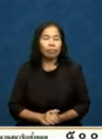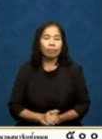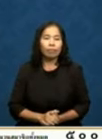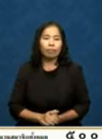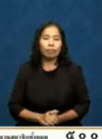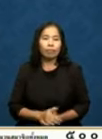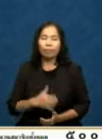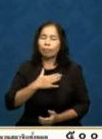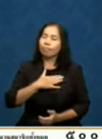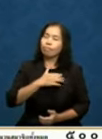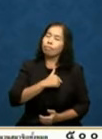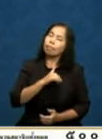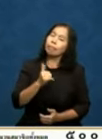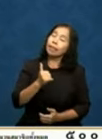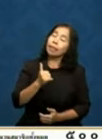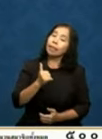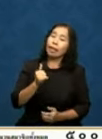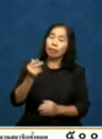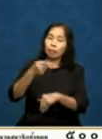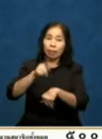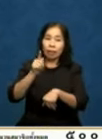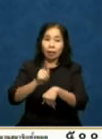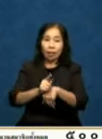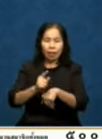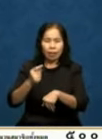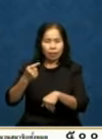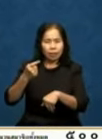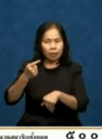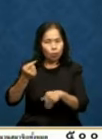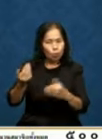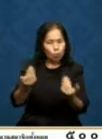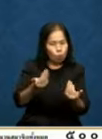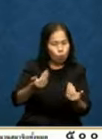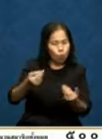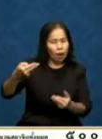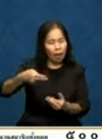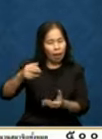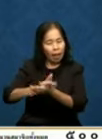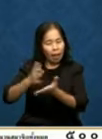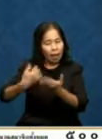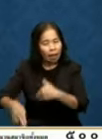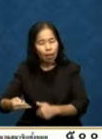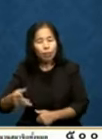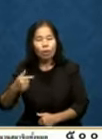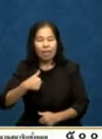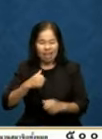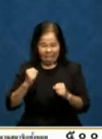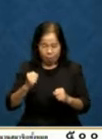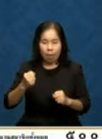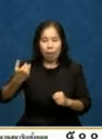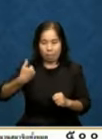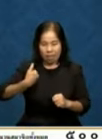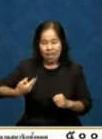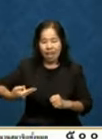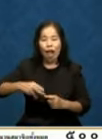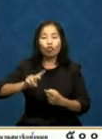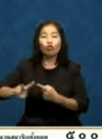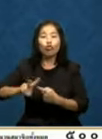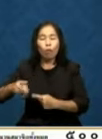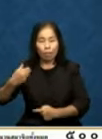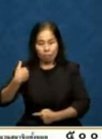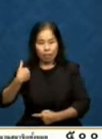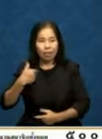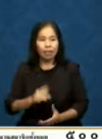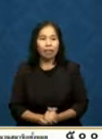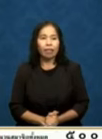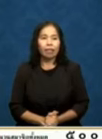ผมไม่แน่ใจว่าท่านประธานกำลังจะมีเหลนหรือไม่แต่ผมกำลังจะมีผมก